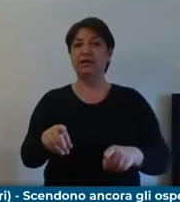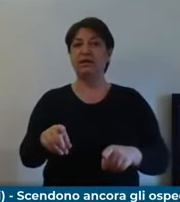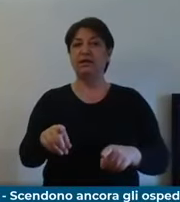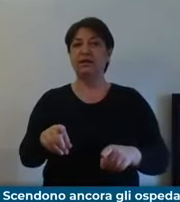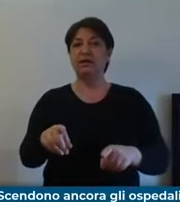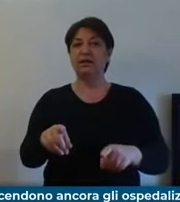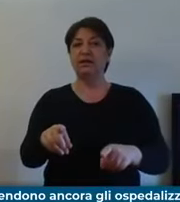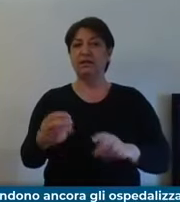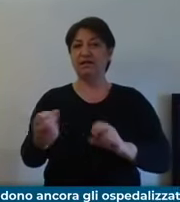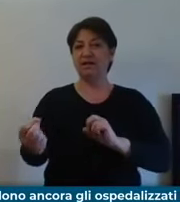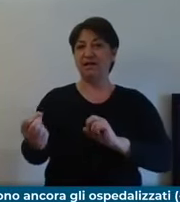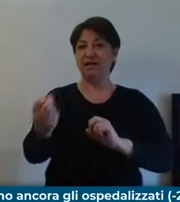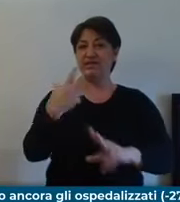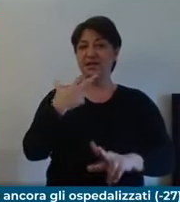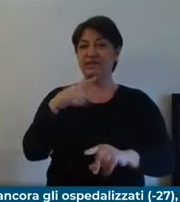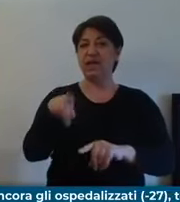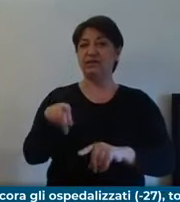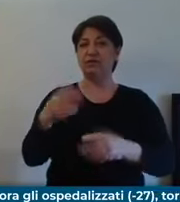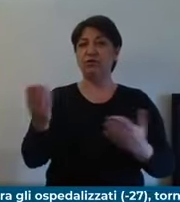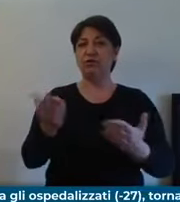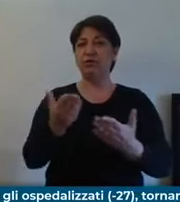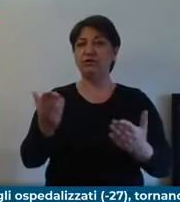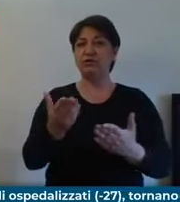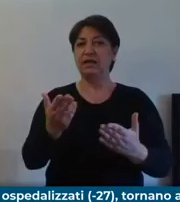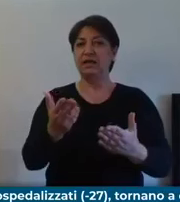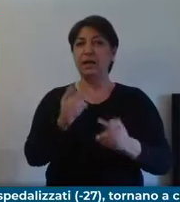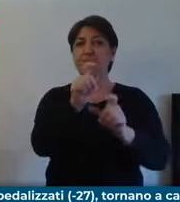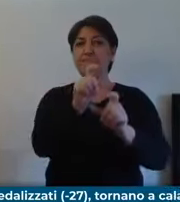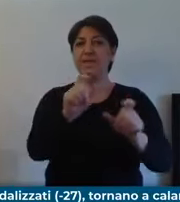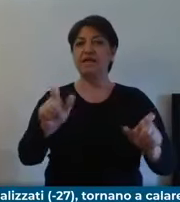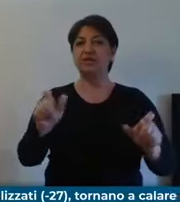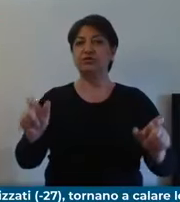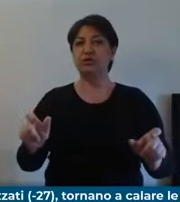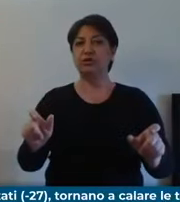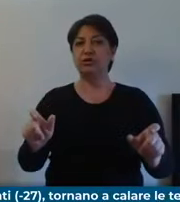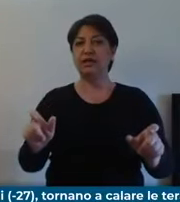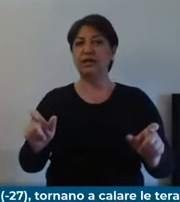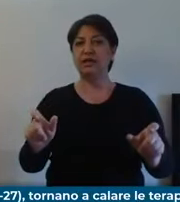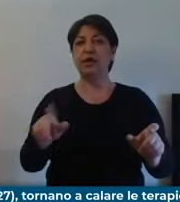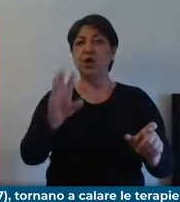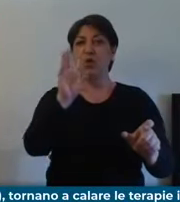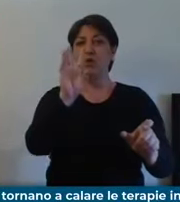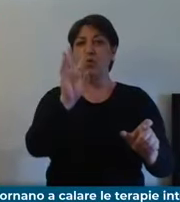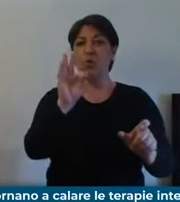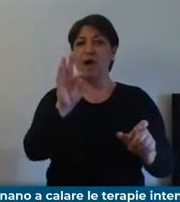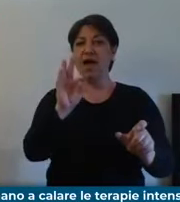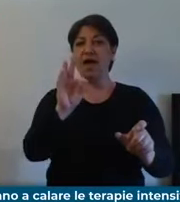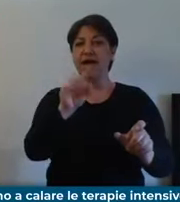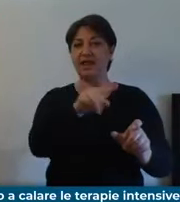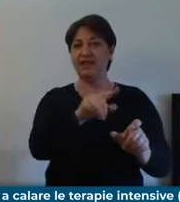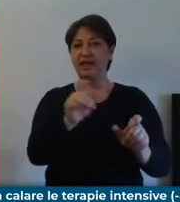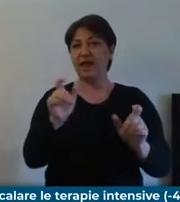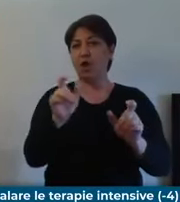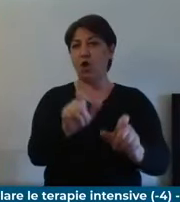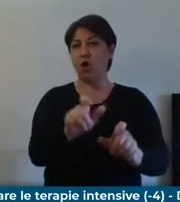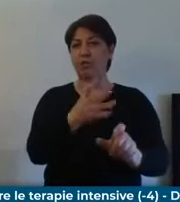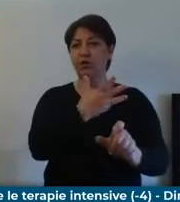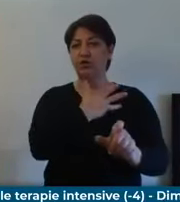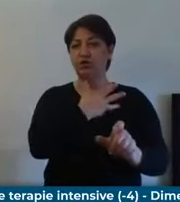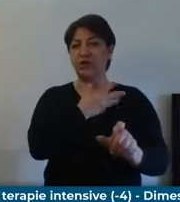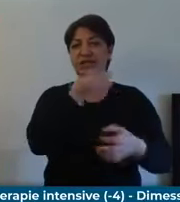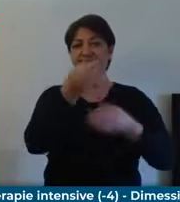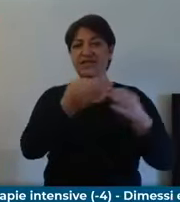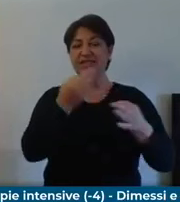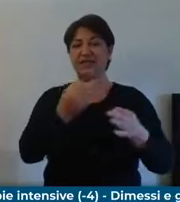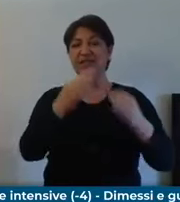livello di magistratura, che ci sono persone che sono in quarantena, ovvero sia sono obbligate a stare a casa,